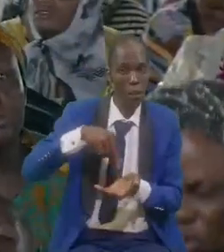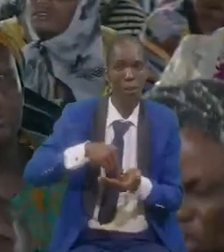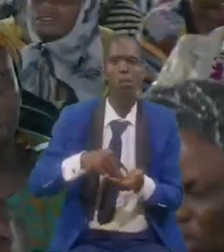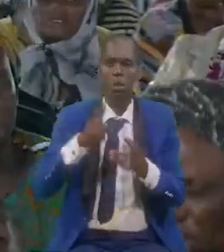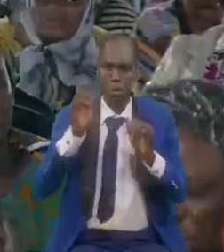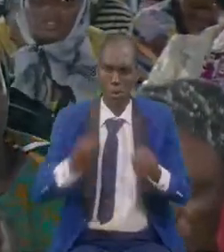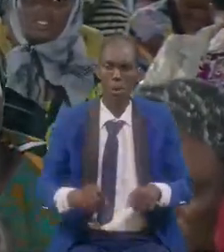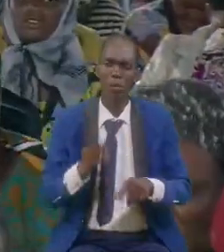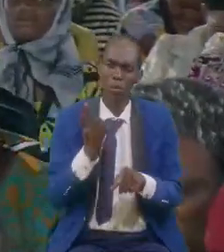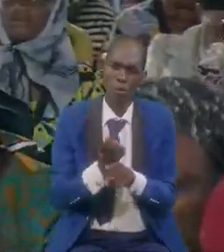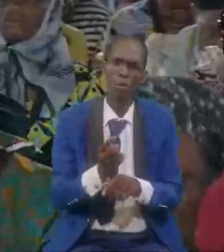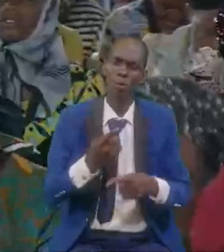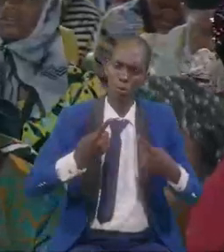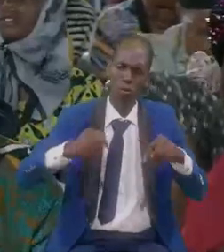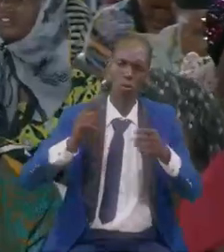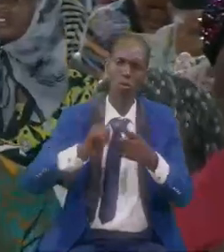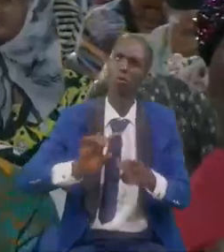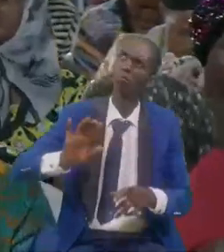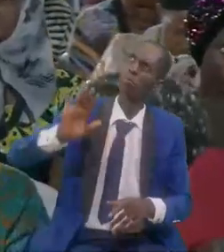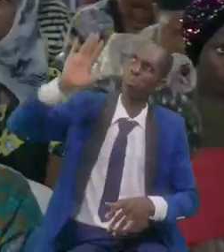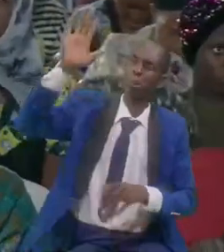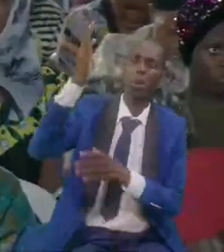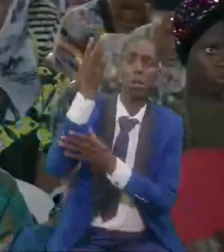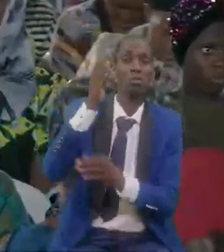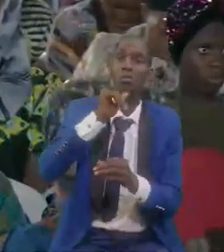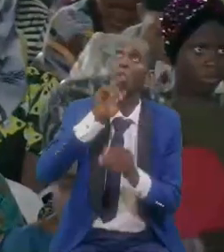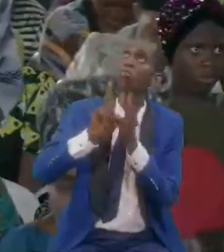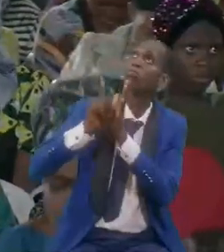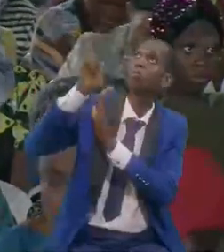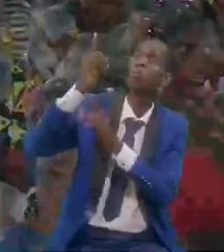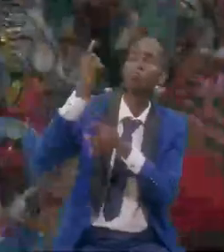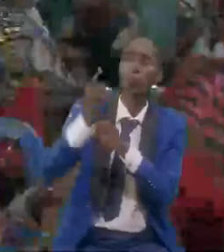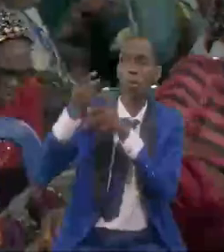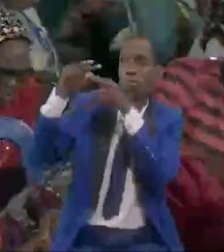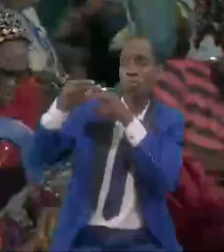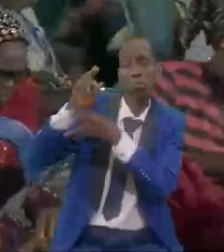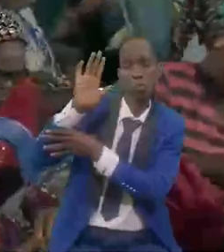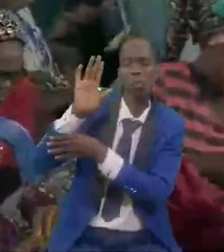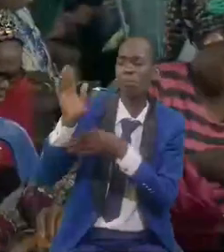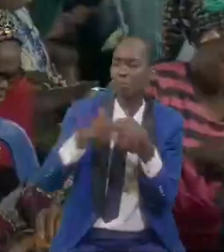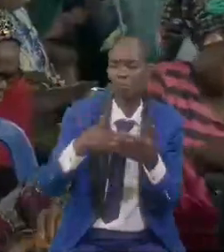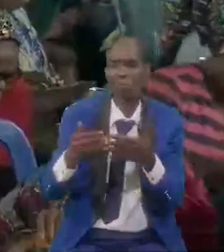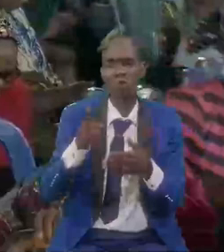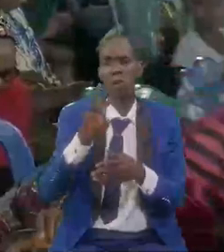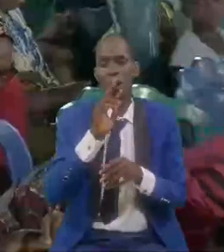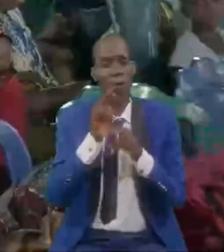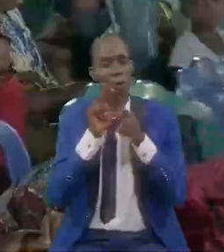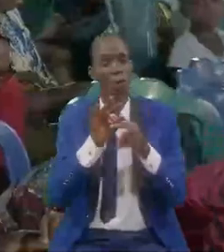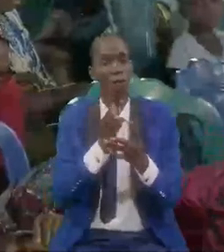et levez cette main telle que vous le pouvez. Alors, à la radio, vous qui nous écoutez, à la télévision, vous nous